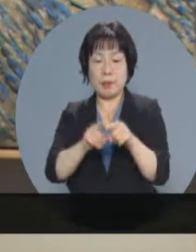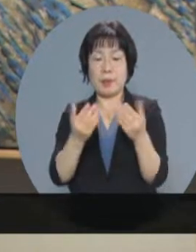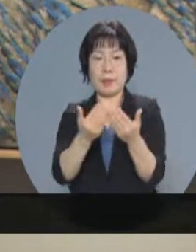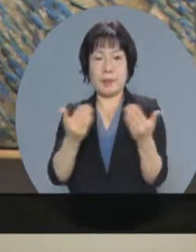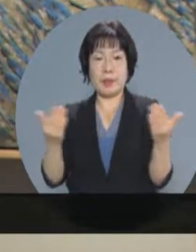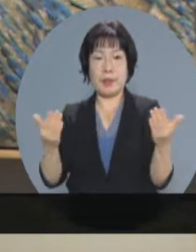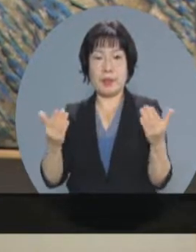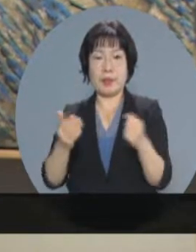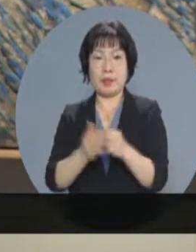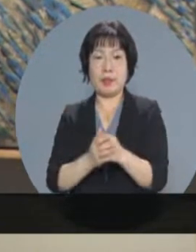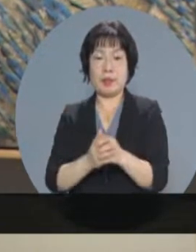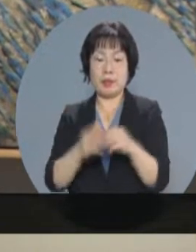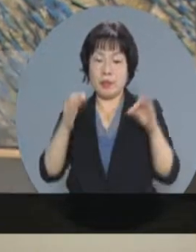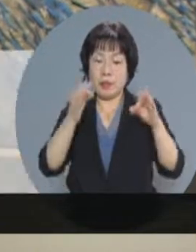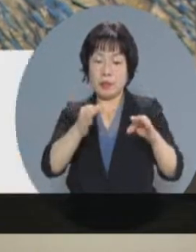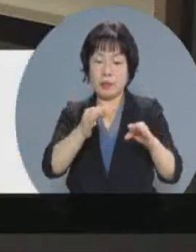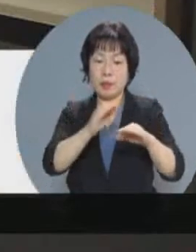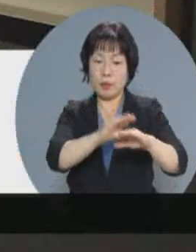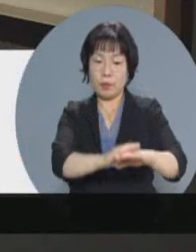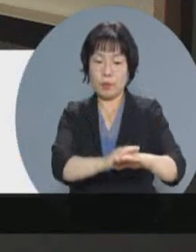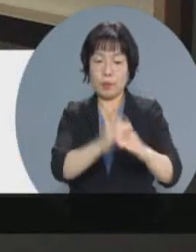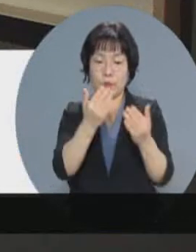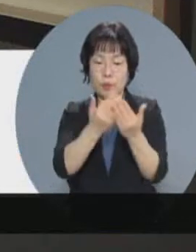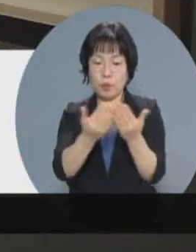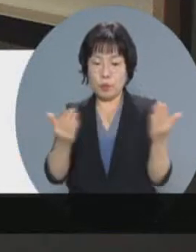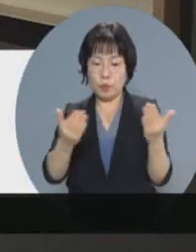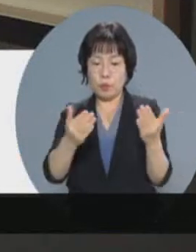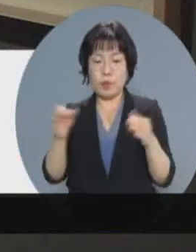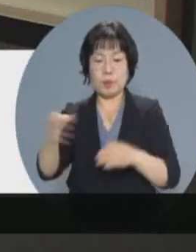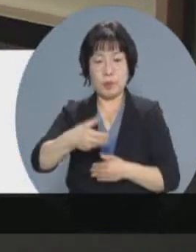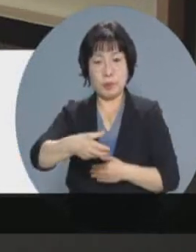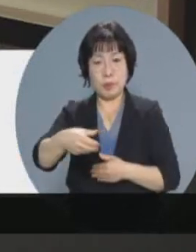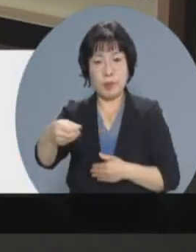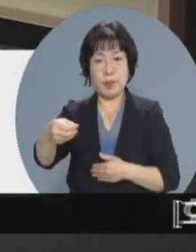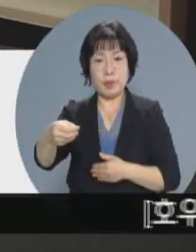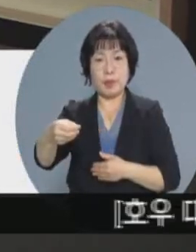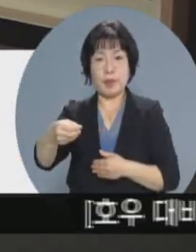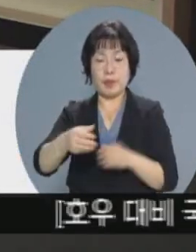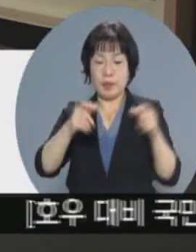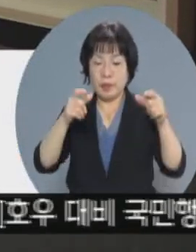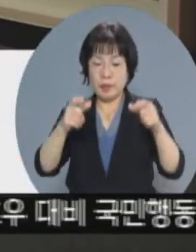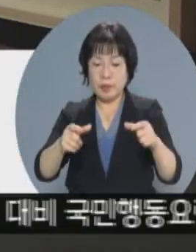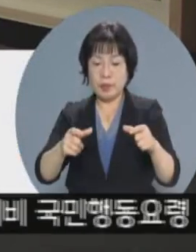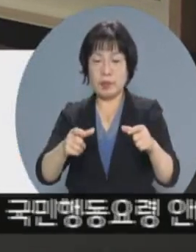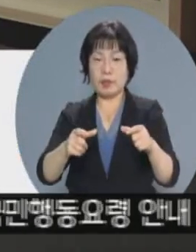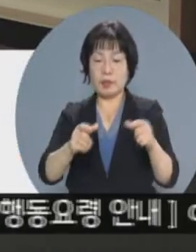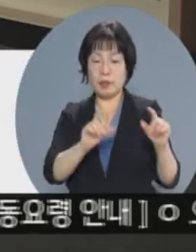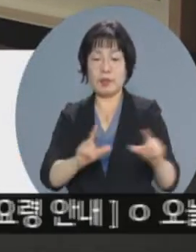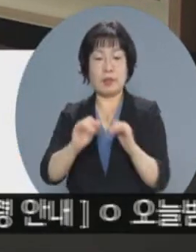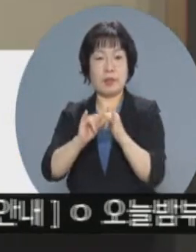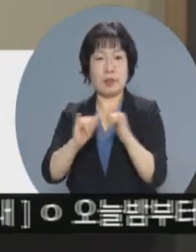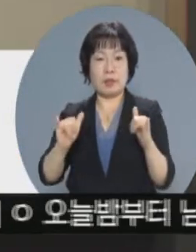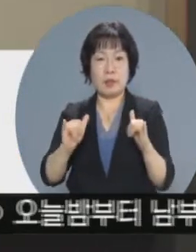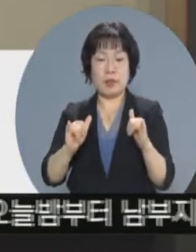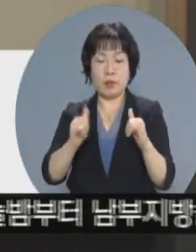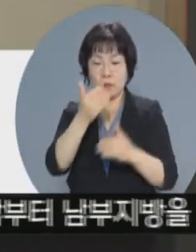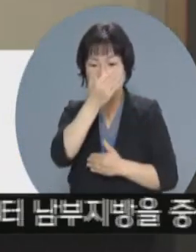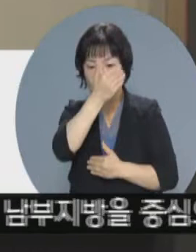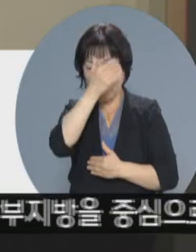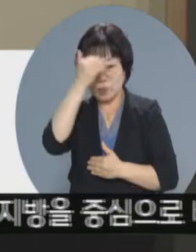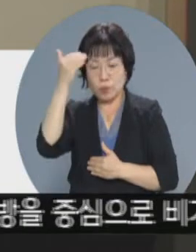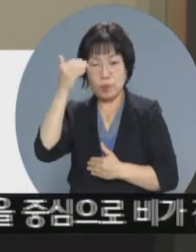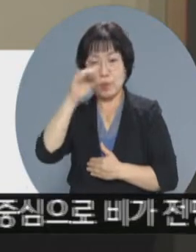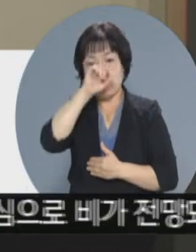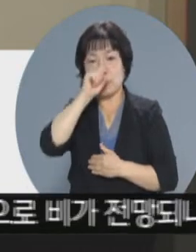전시됩니다. 미술은행 소장품 가지고 무상으로 대여해드리고 지역에 있는 분들이 이런 좀 전시나